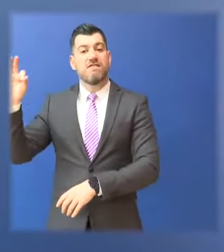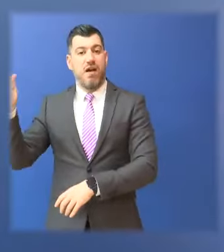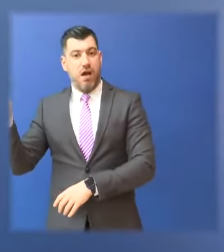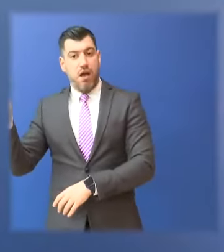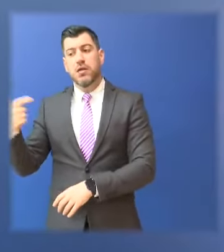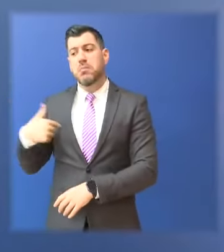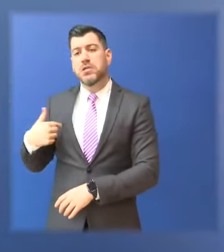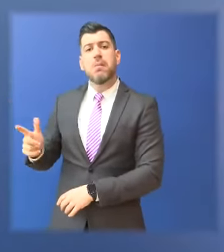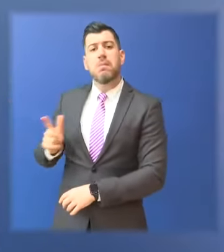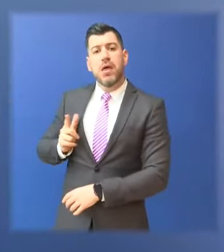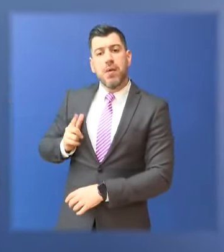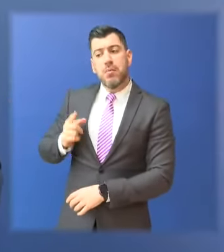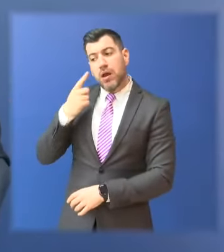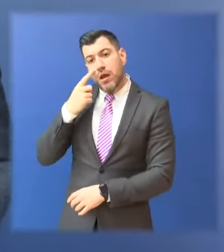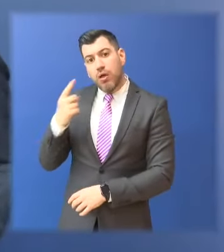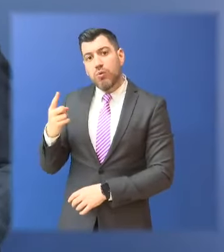περιμένουμε